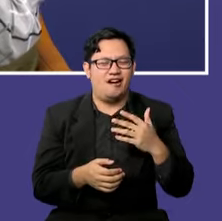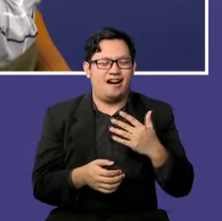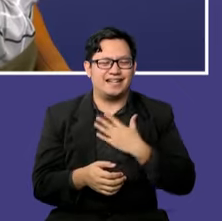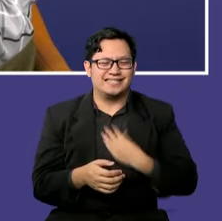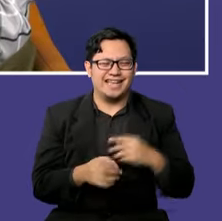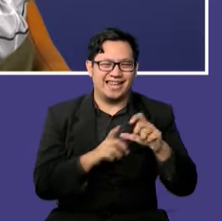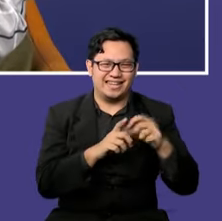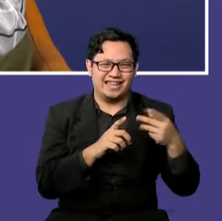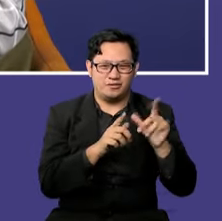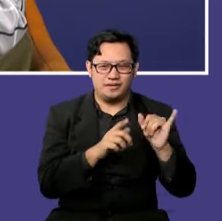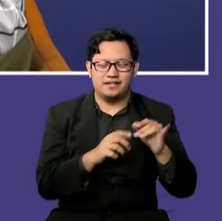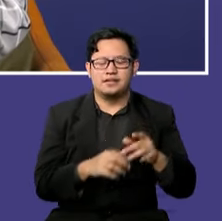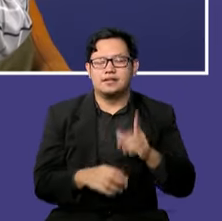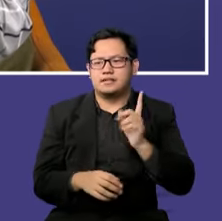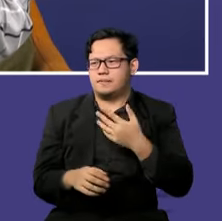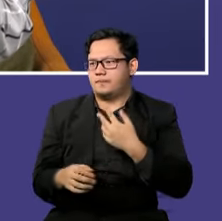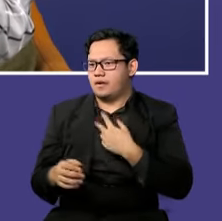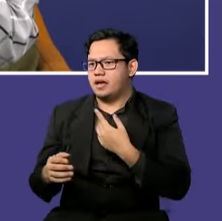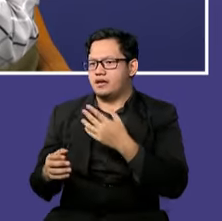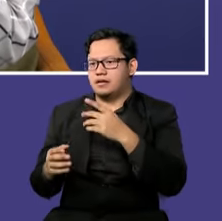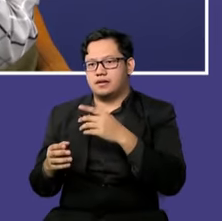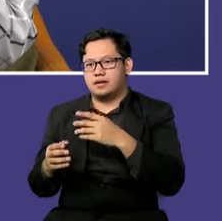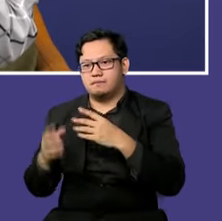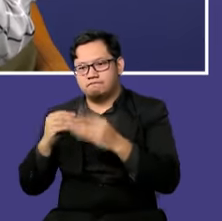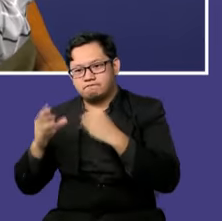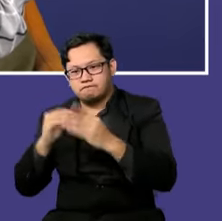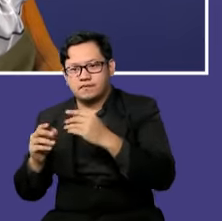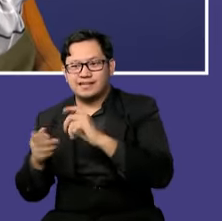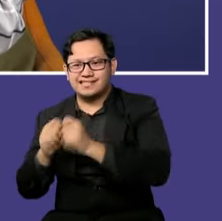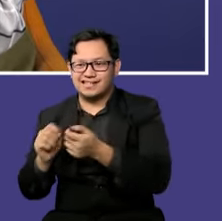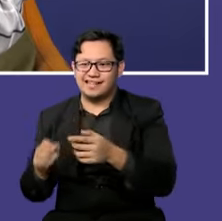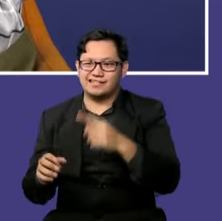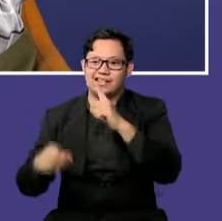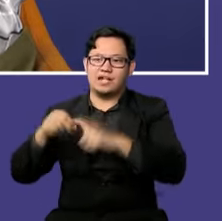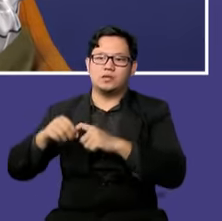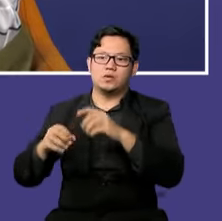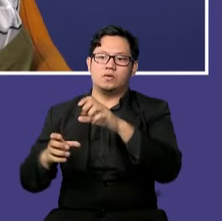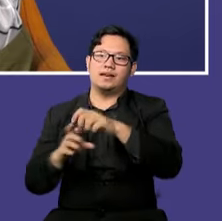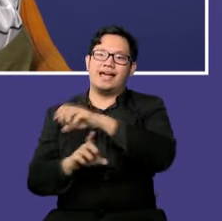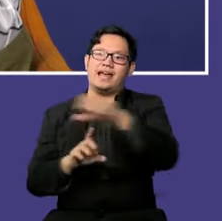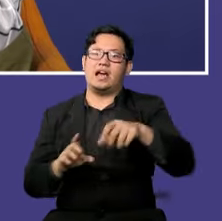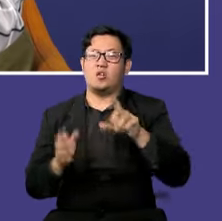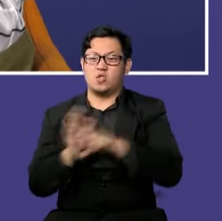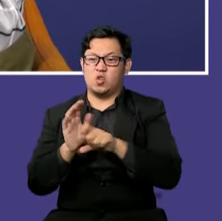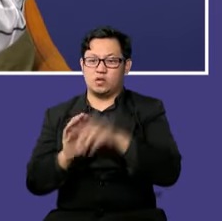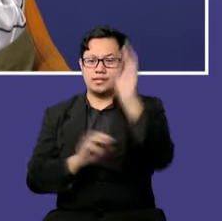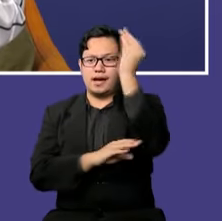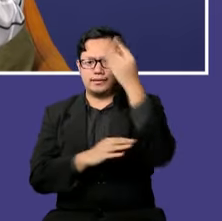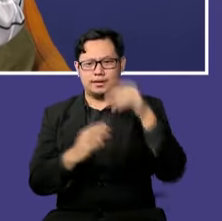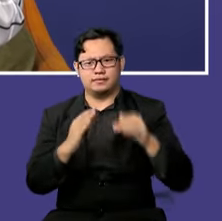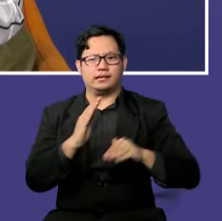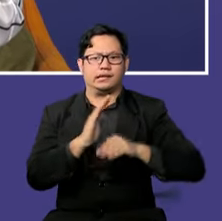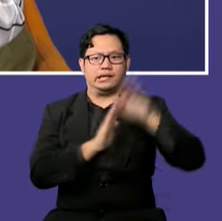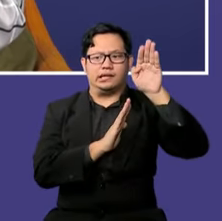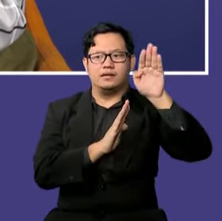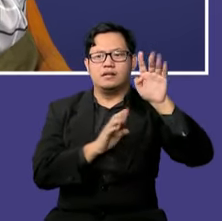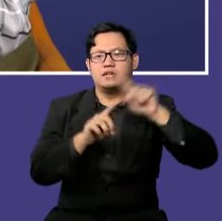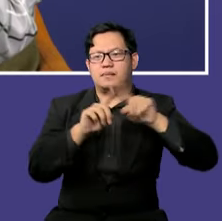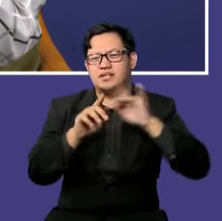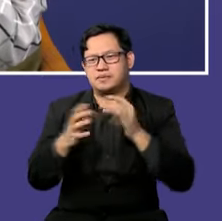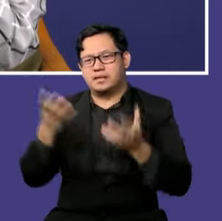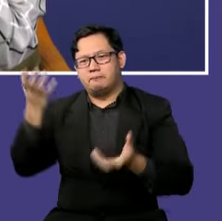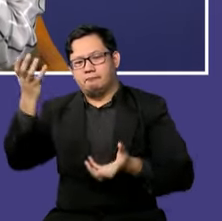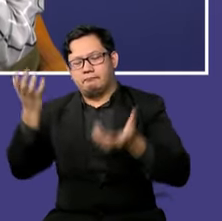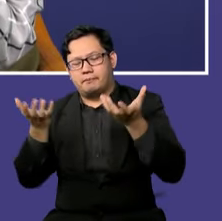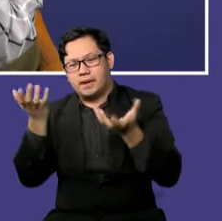karena pada dasarnya kalau bicara testing tergantung daerahnya Kalau ngomongin Jakarta kita Tinggi lho mbak hpnya nggak bisa kemudian bandingin sama